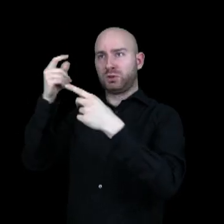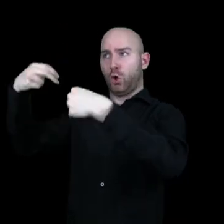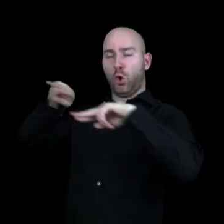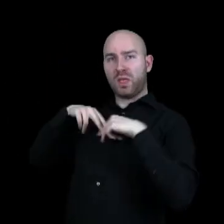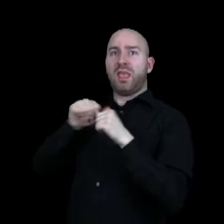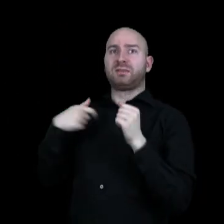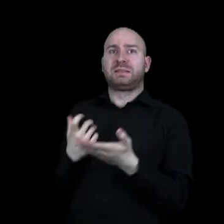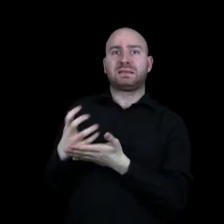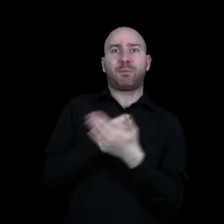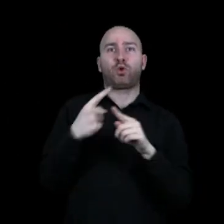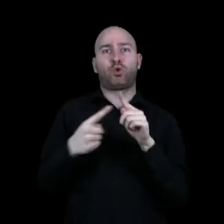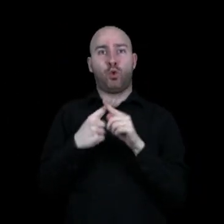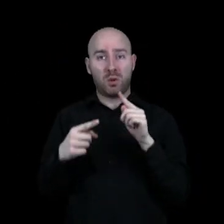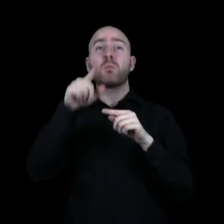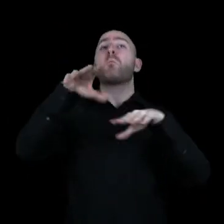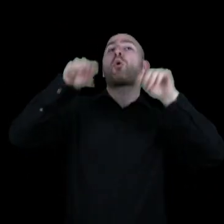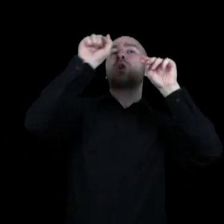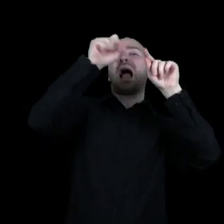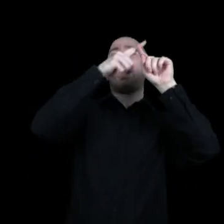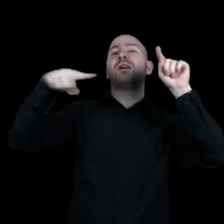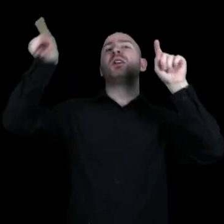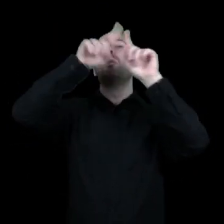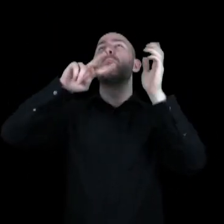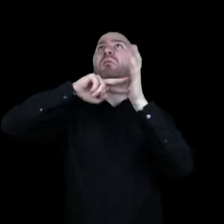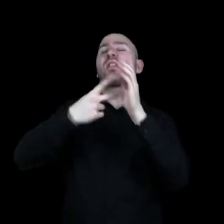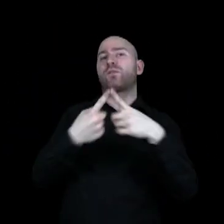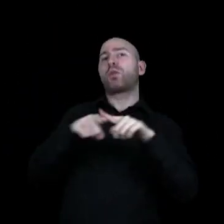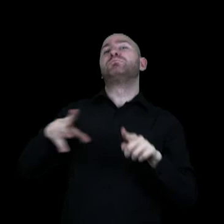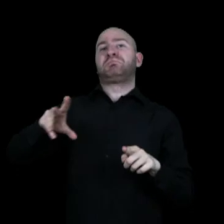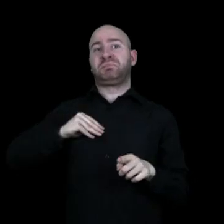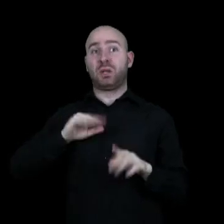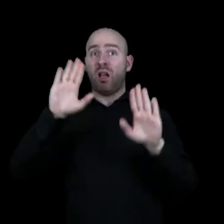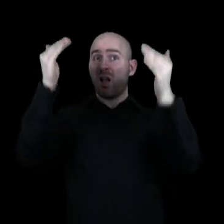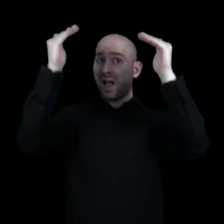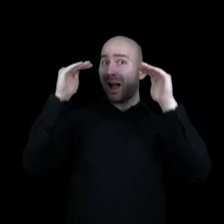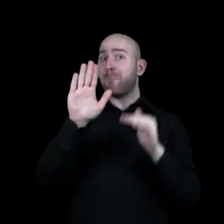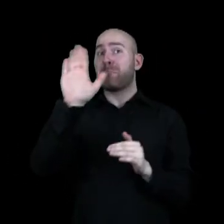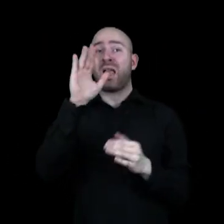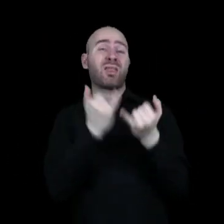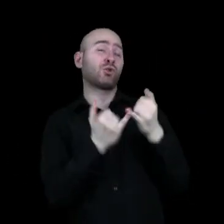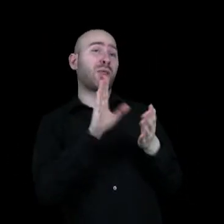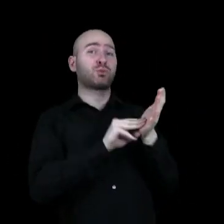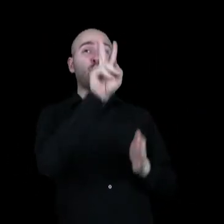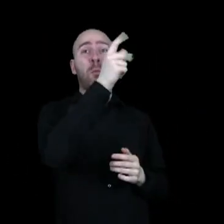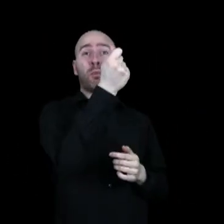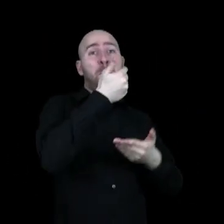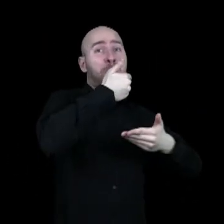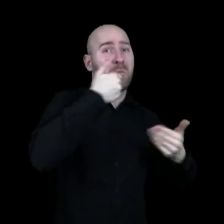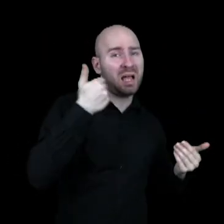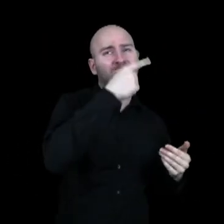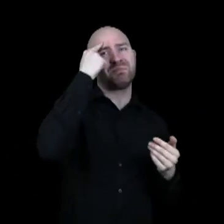20%. Przedsięwzięcie A z pewnością zostanie zrealizowane. A – zrealizowane. Co z